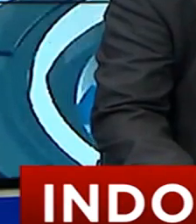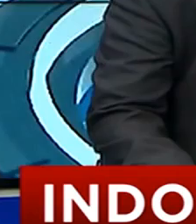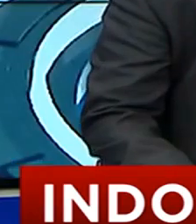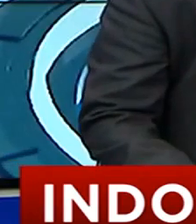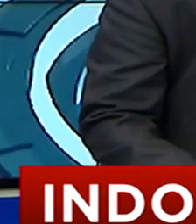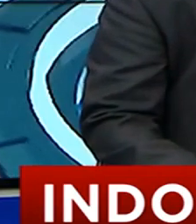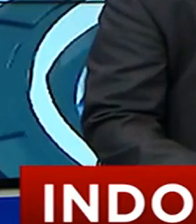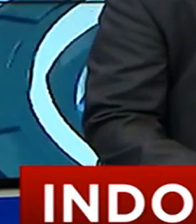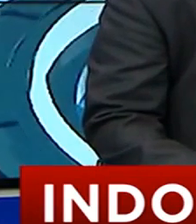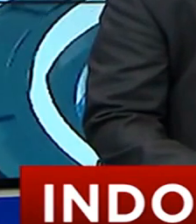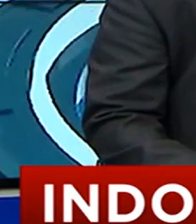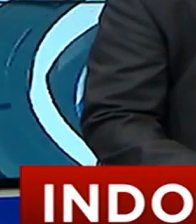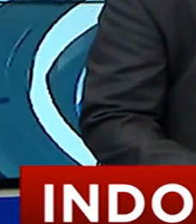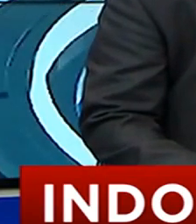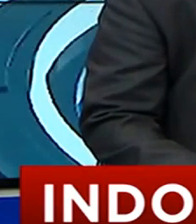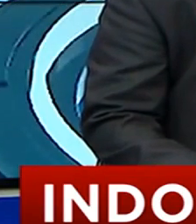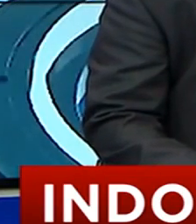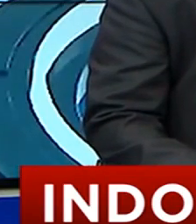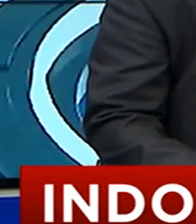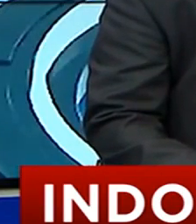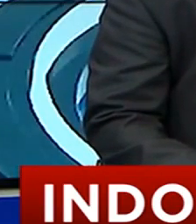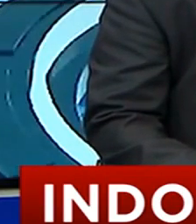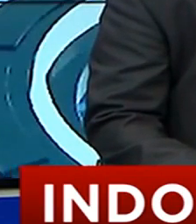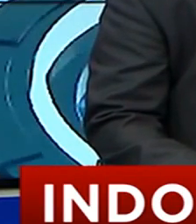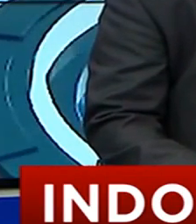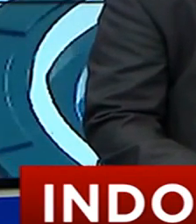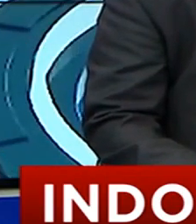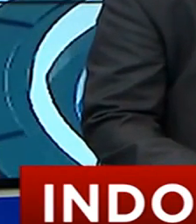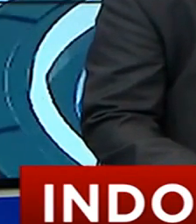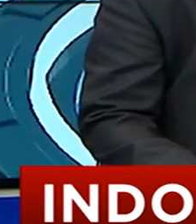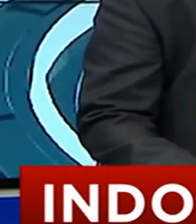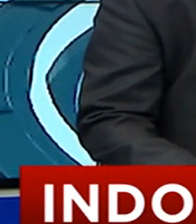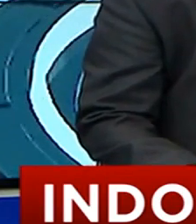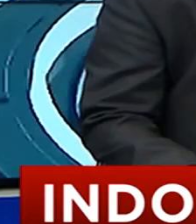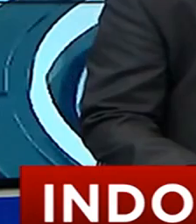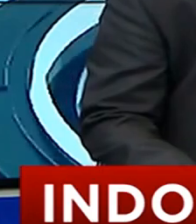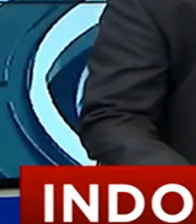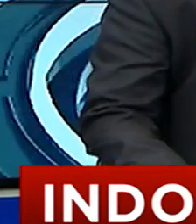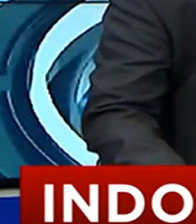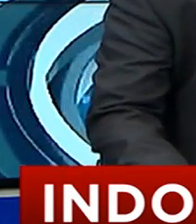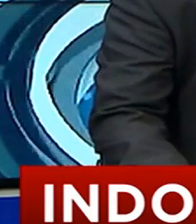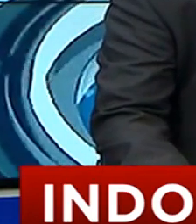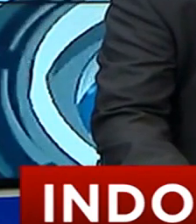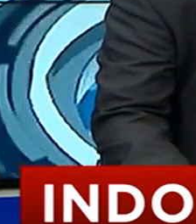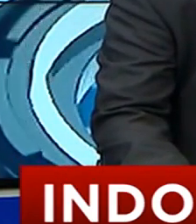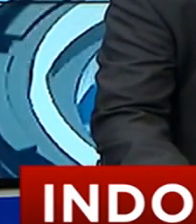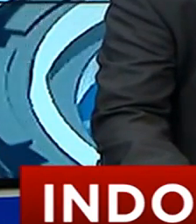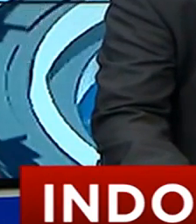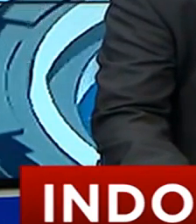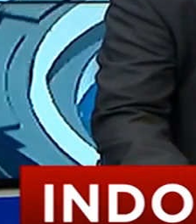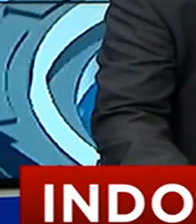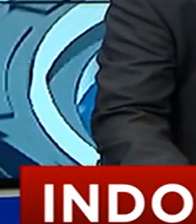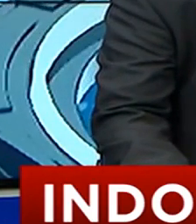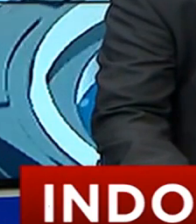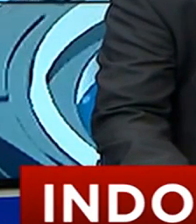Oh iya saudara informasi tadi menjadi akhir dari Jumpa Kita diinfo coffee 19 terkini disiarin sayagi DJ dan saya Regita Valeria Putri